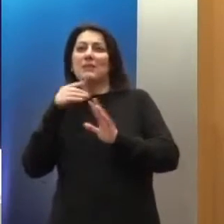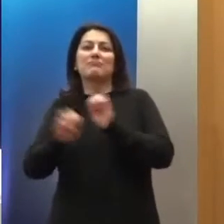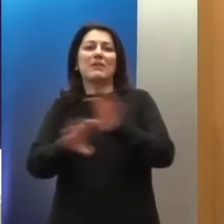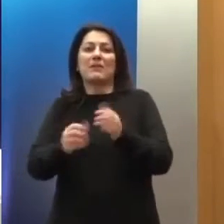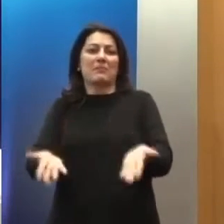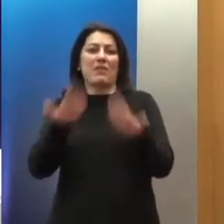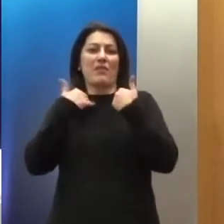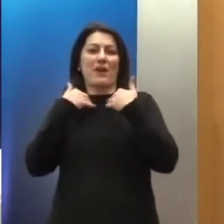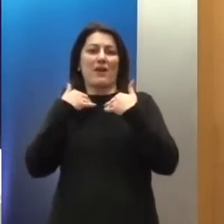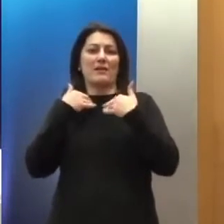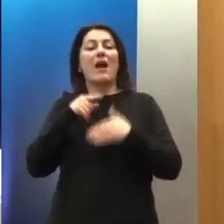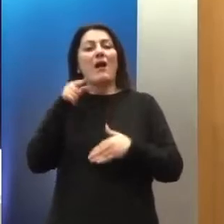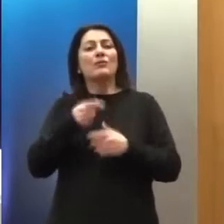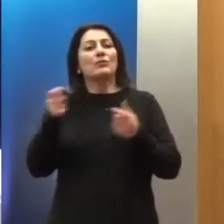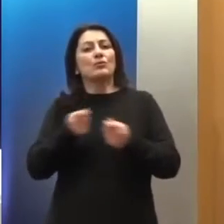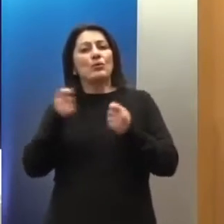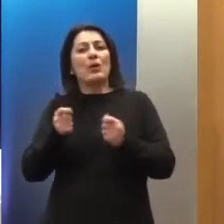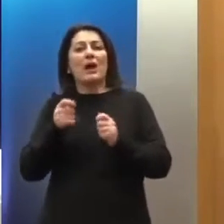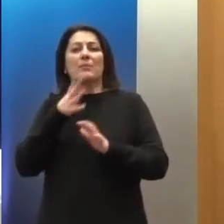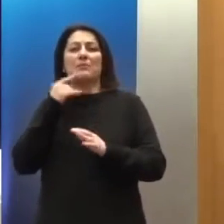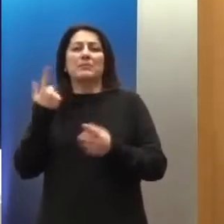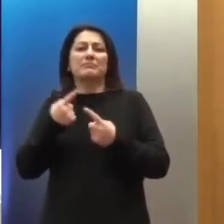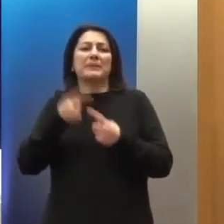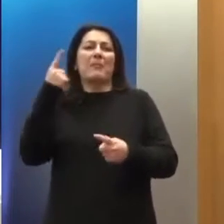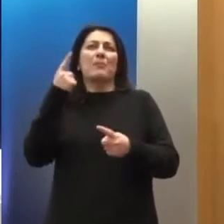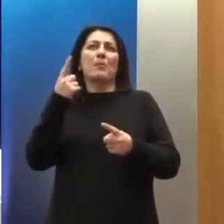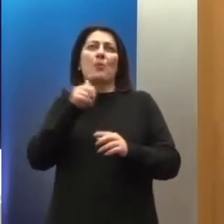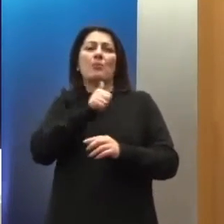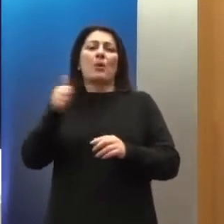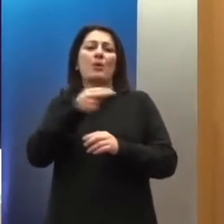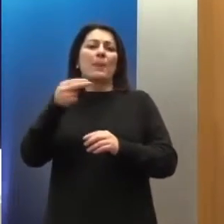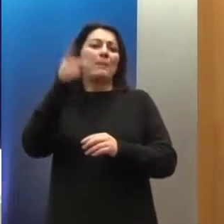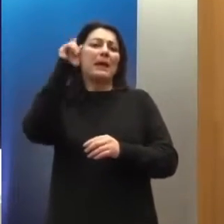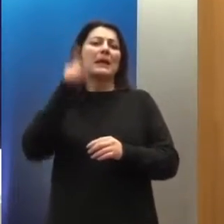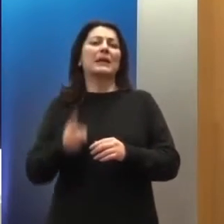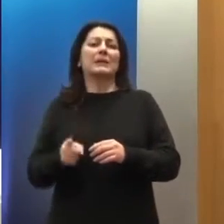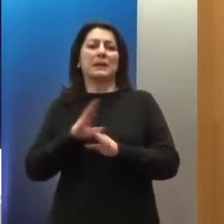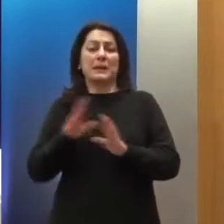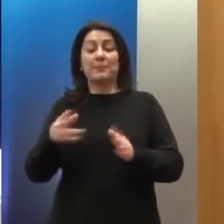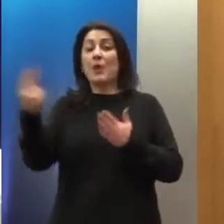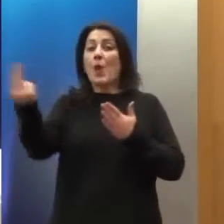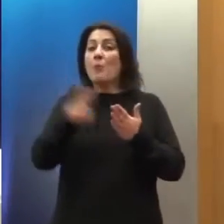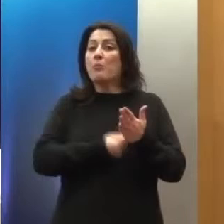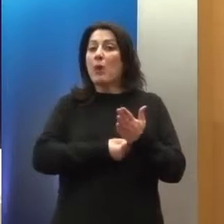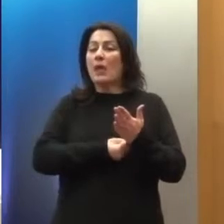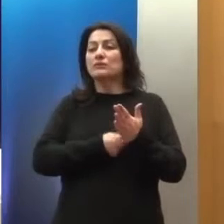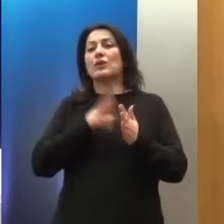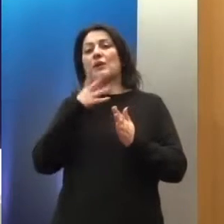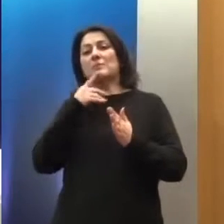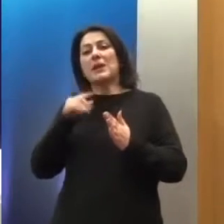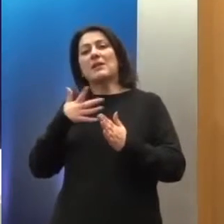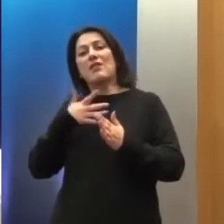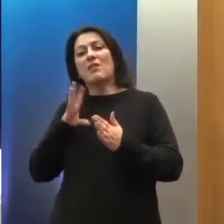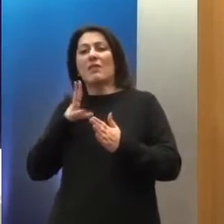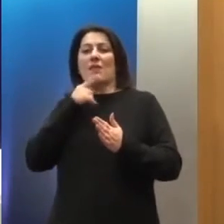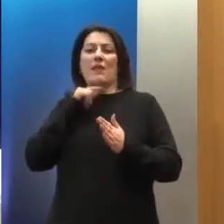τρόπο ο οποίος είναι μάλλον παρακολούθημα κριτικής η οποία ασκείται και η οποία πολλές φορές είναι αντιπολιτευτική στην εκάστοτε κυβέρνηση.